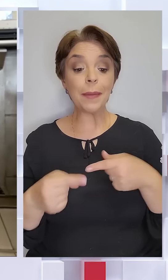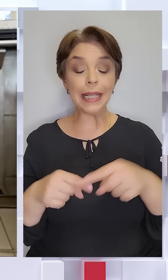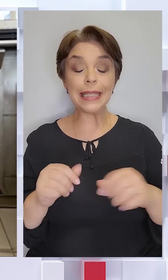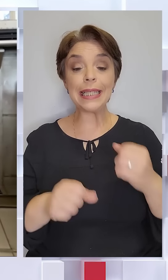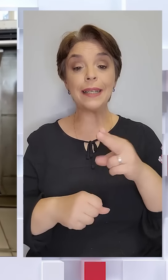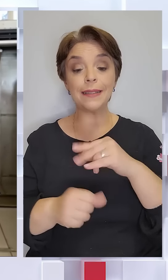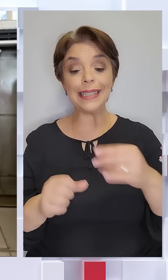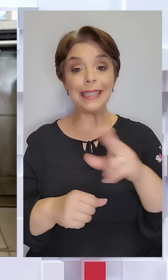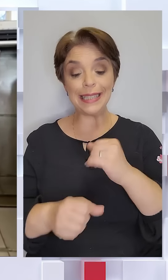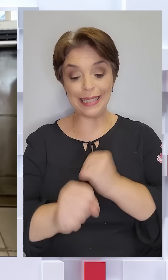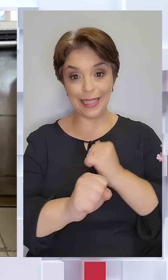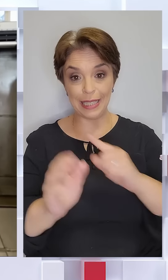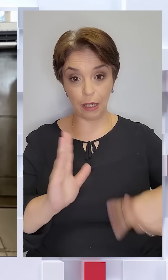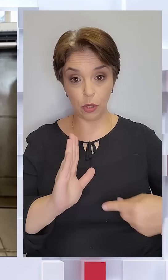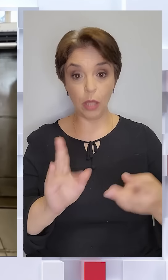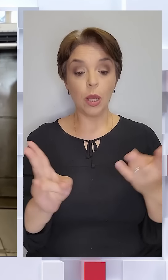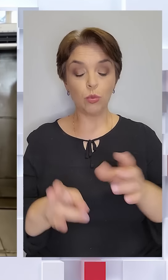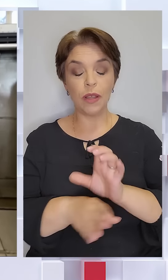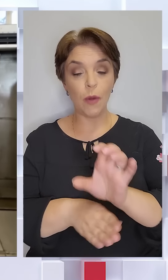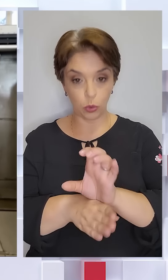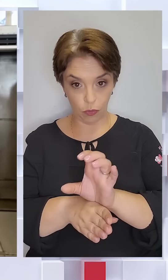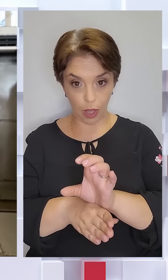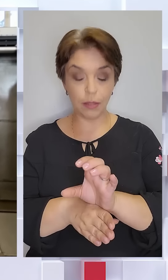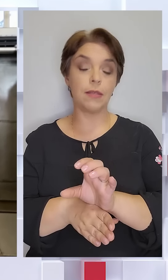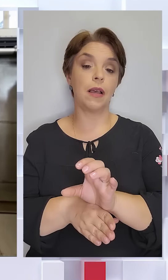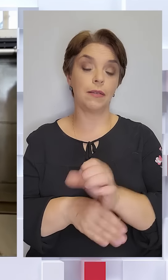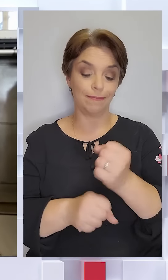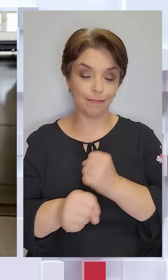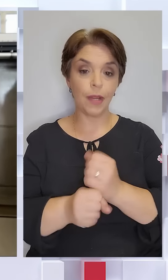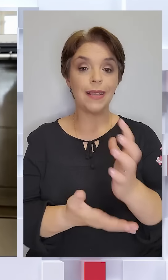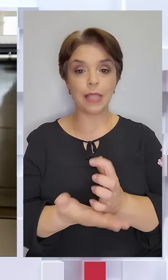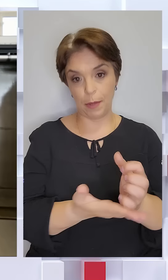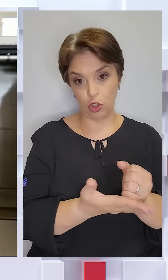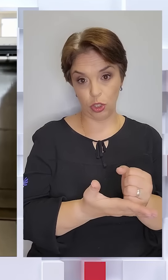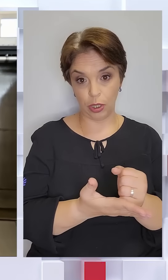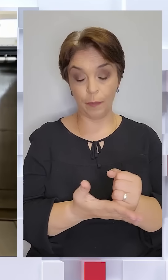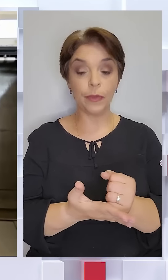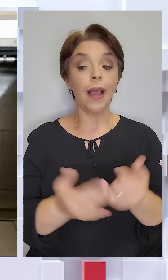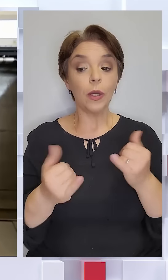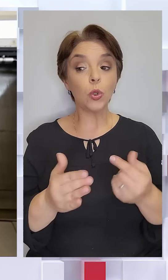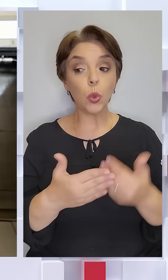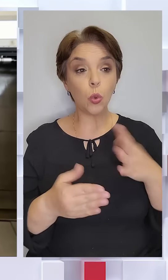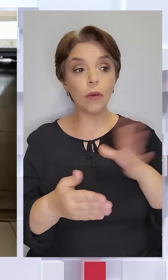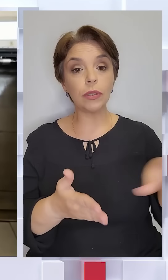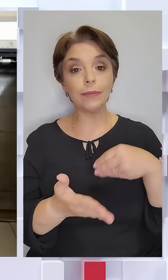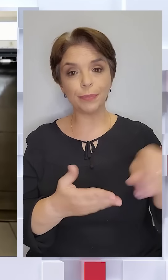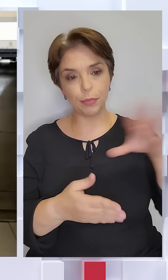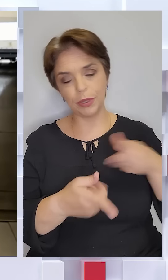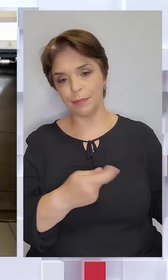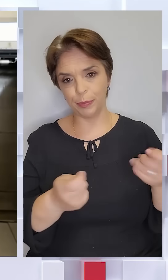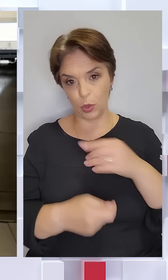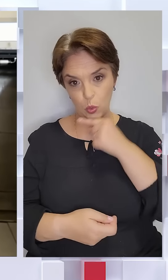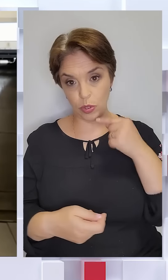цих дизель-генераторів тут буде зараз виготовлятися запасні частини. До того вони брались з Росії.